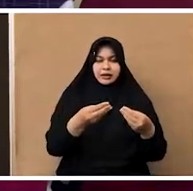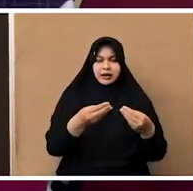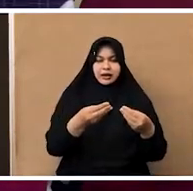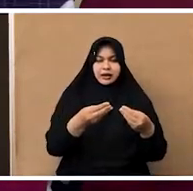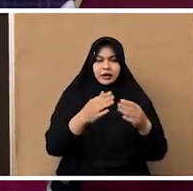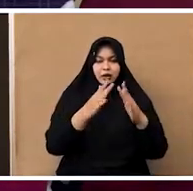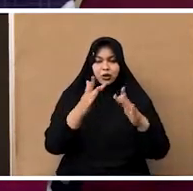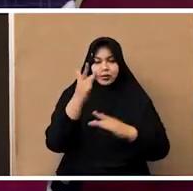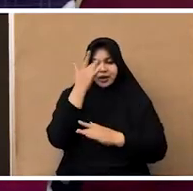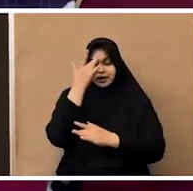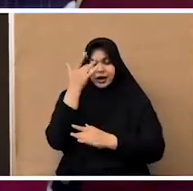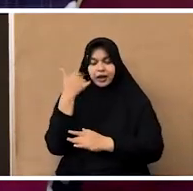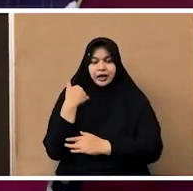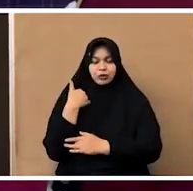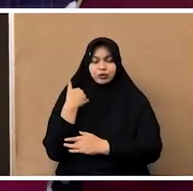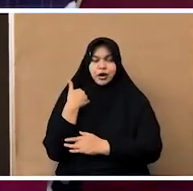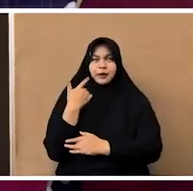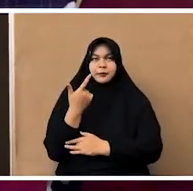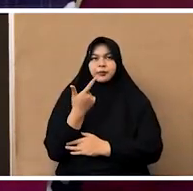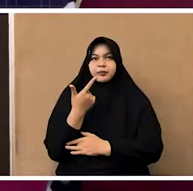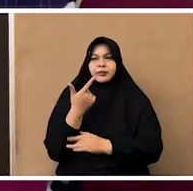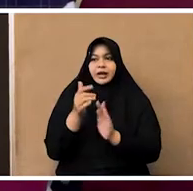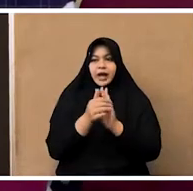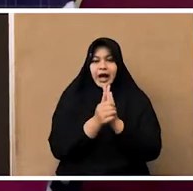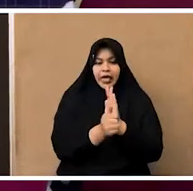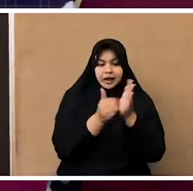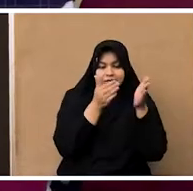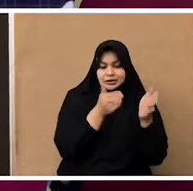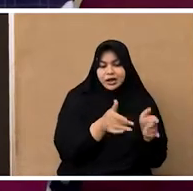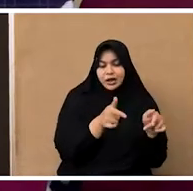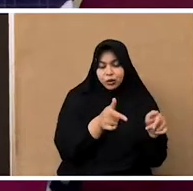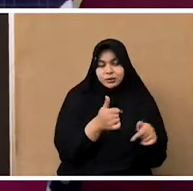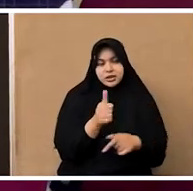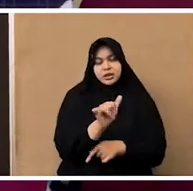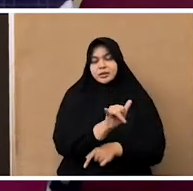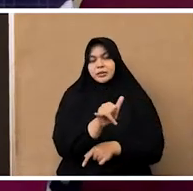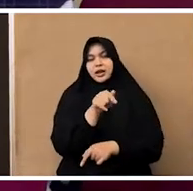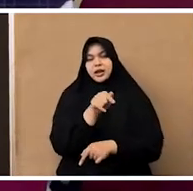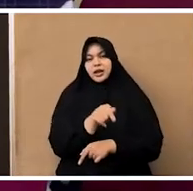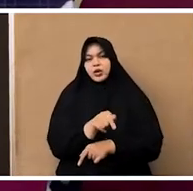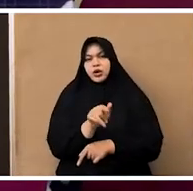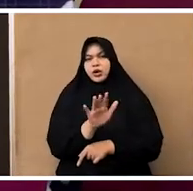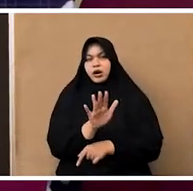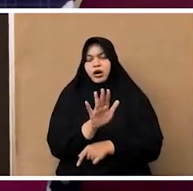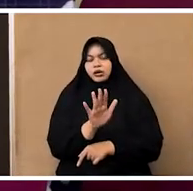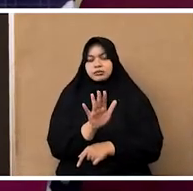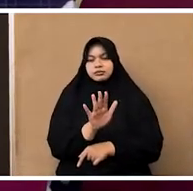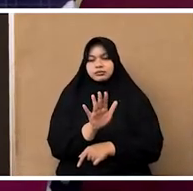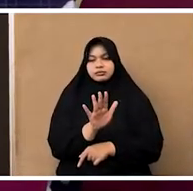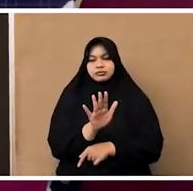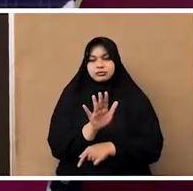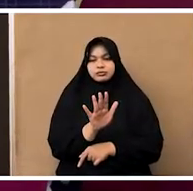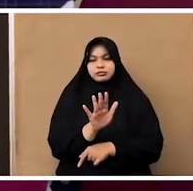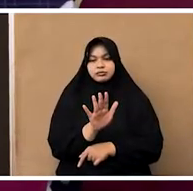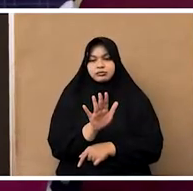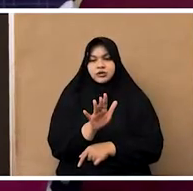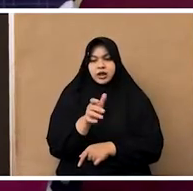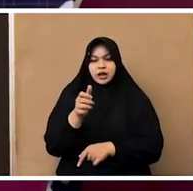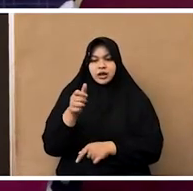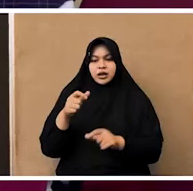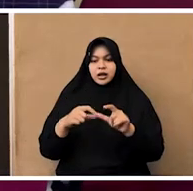rumah sakit yang memang punya apa keahlian di bidang itu bisa seperti itu Jadi tidak kemudian apa ya